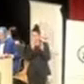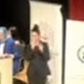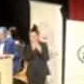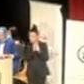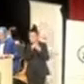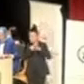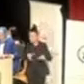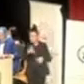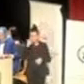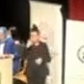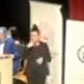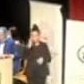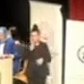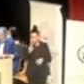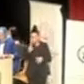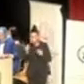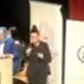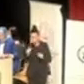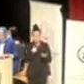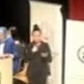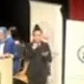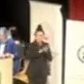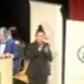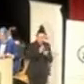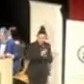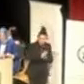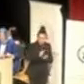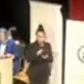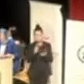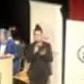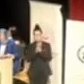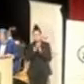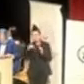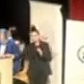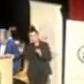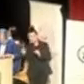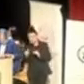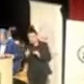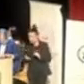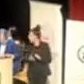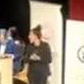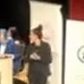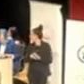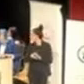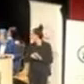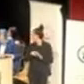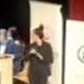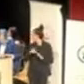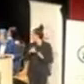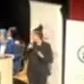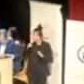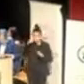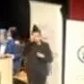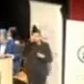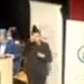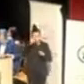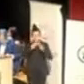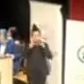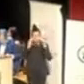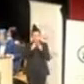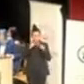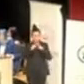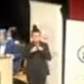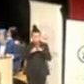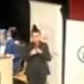modülden oluşmakta. Kitap dışı materyaller, el yazması ve nadir eserler ve soyadı yayınlama modülü. Ayrıca Türk dünyasının ortak dijital